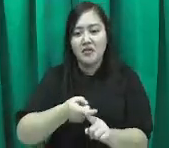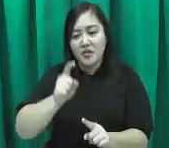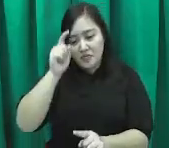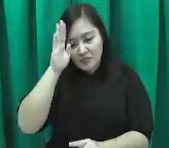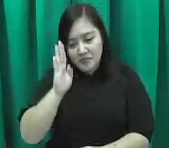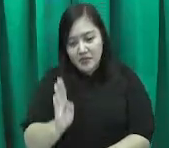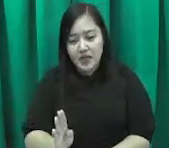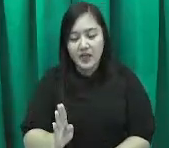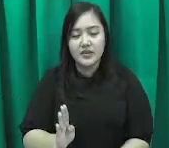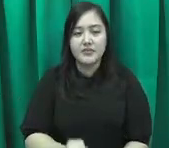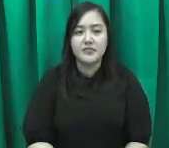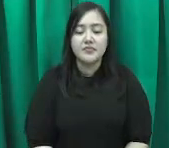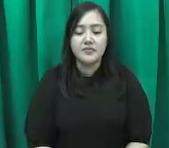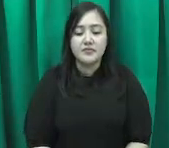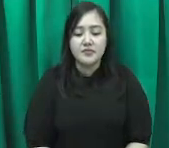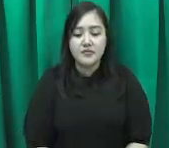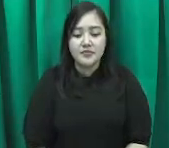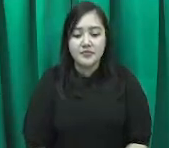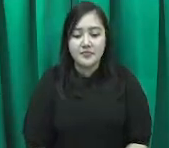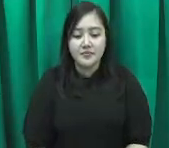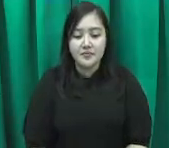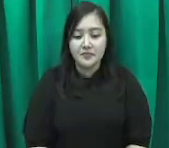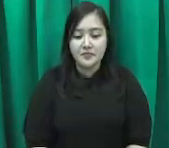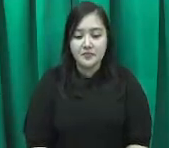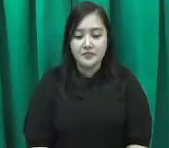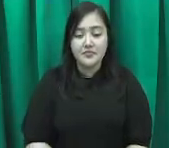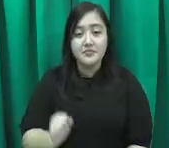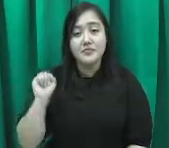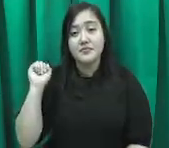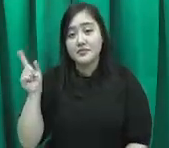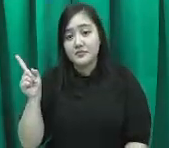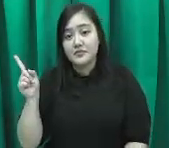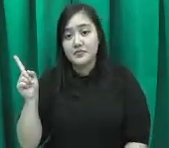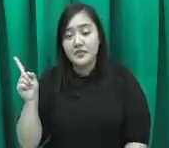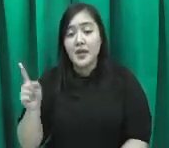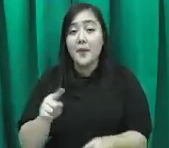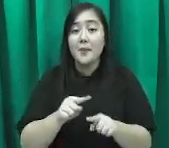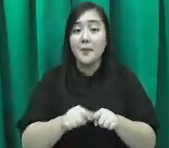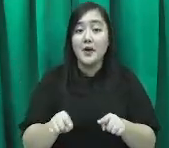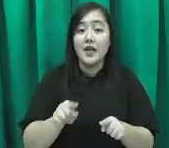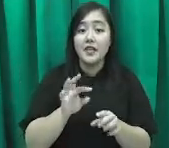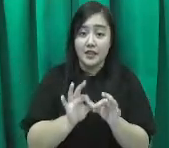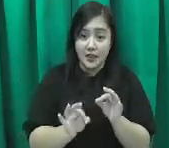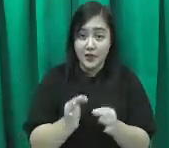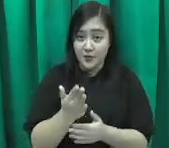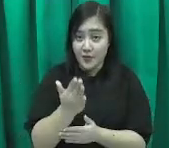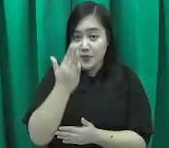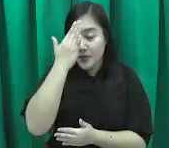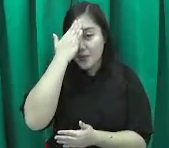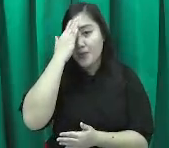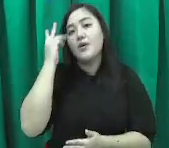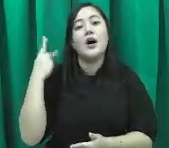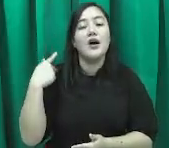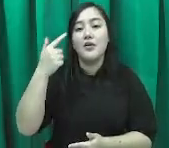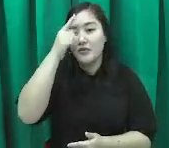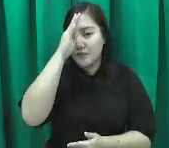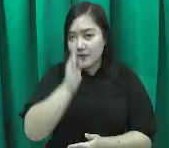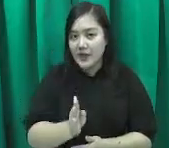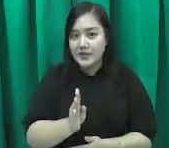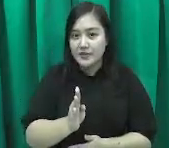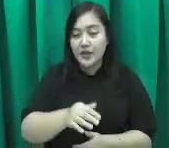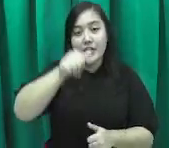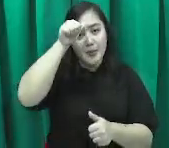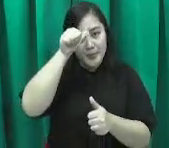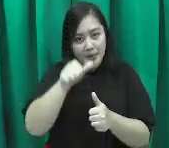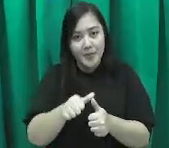pag ikaw ang titingin, parang wala nang pag-asa. Yeah. Pero hanggat nandyan ang Panginoon, sa Panginoon kasi walang imposible. Yeah.